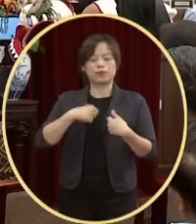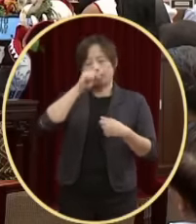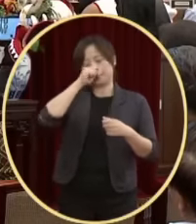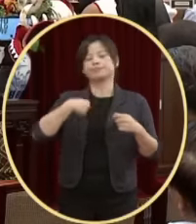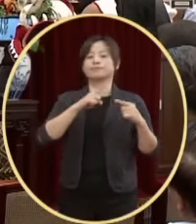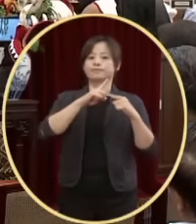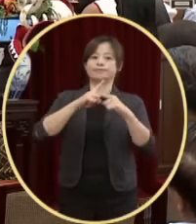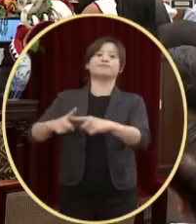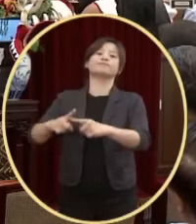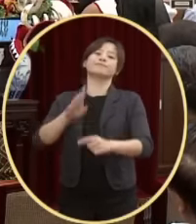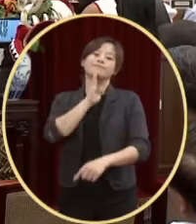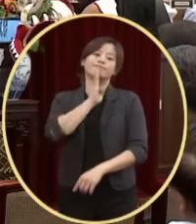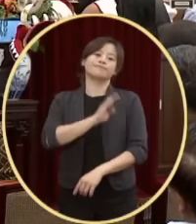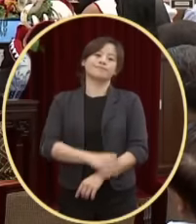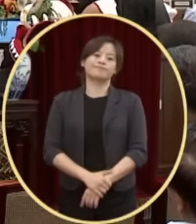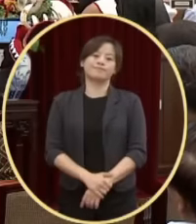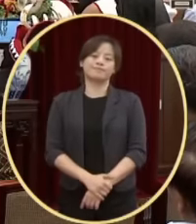这里。